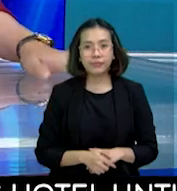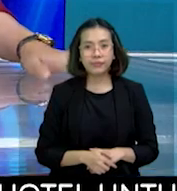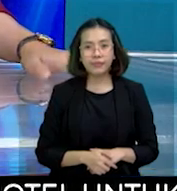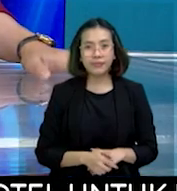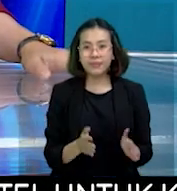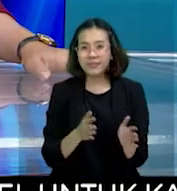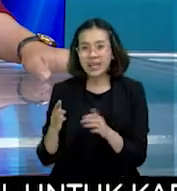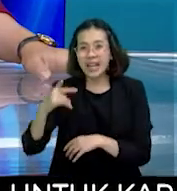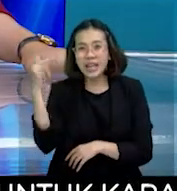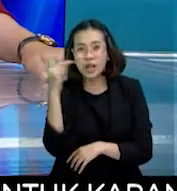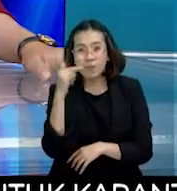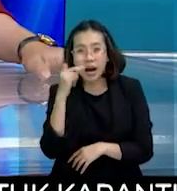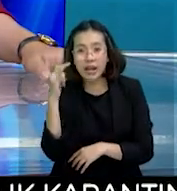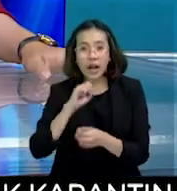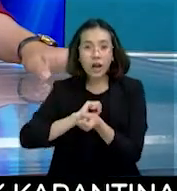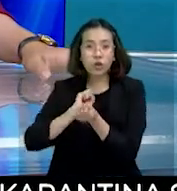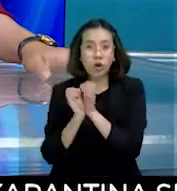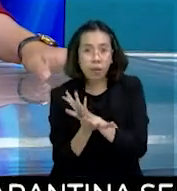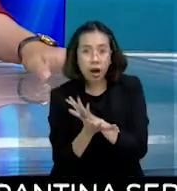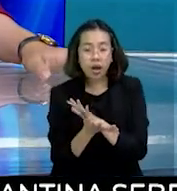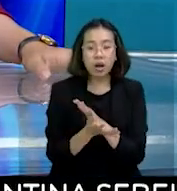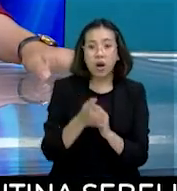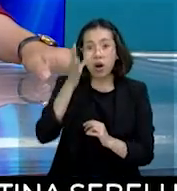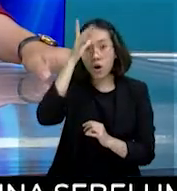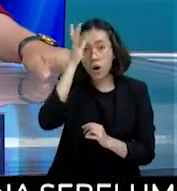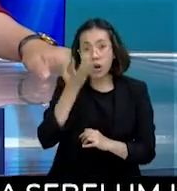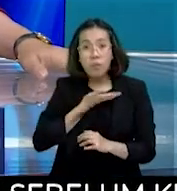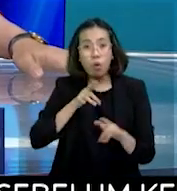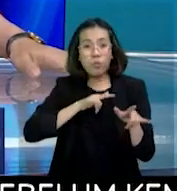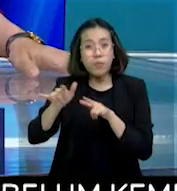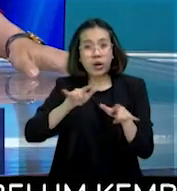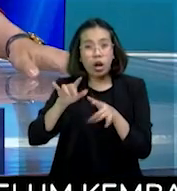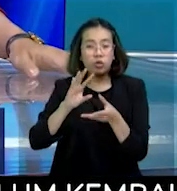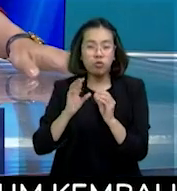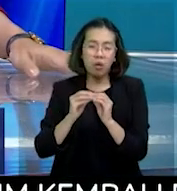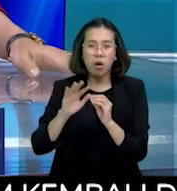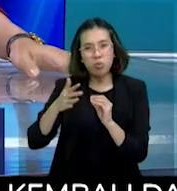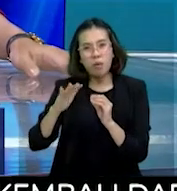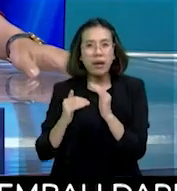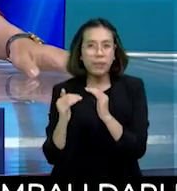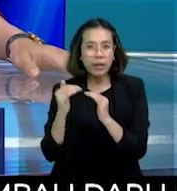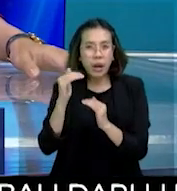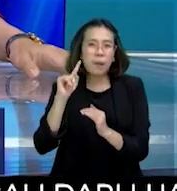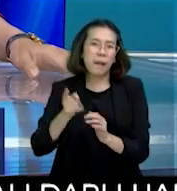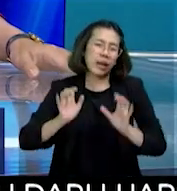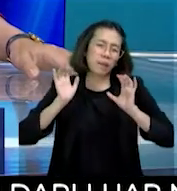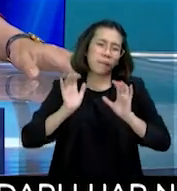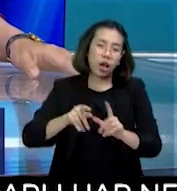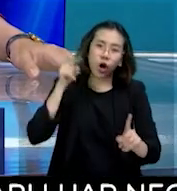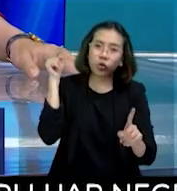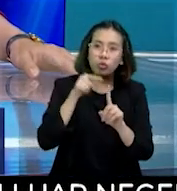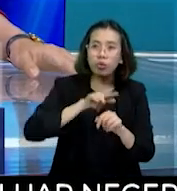Sementara itu, pemirsa, arus penumpang di terminal keberangkatan domestik Bandara Juanda, Surabaya terpantau meningkat. Mayoritas didominasi